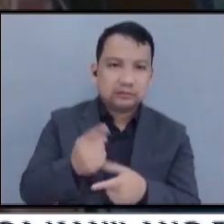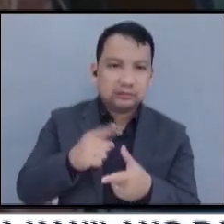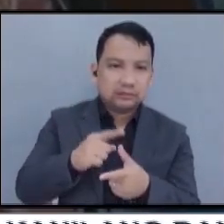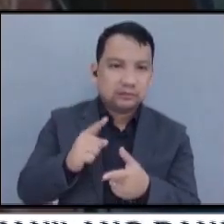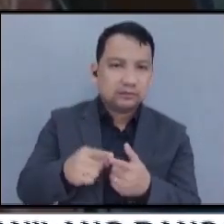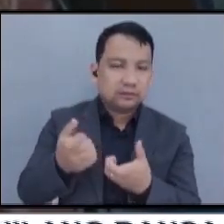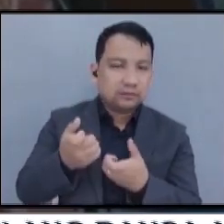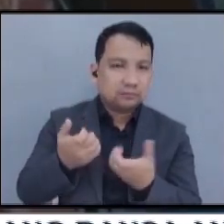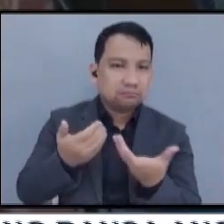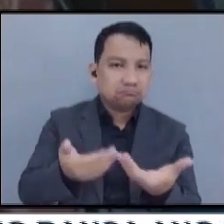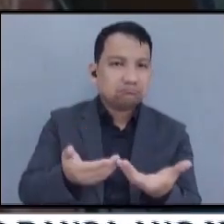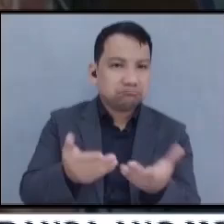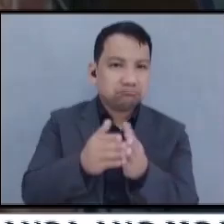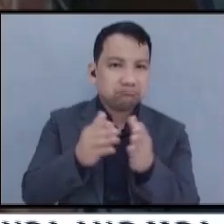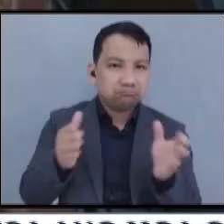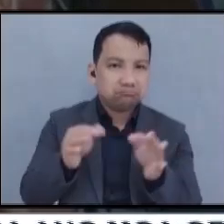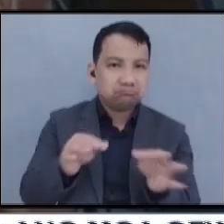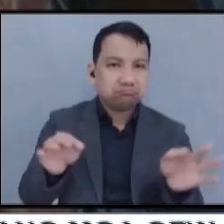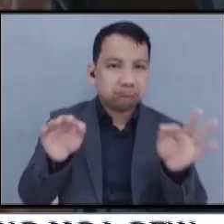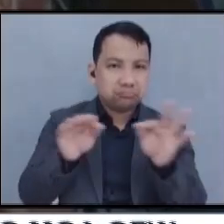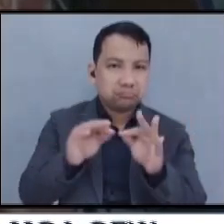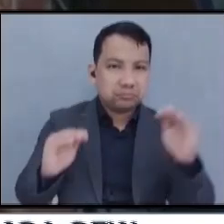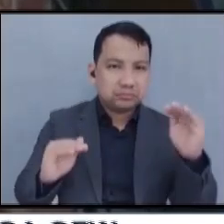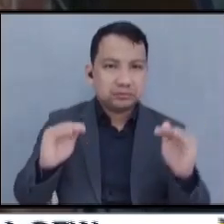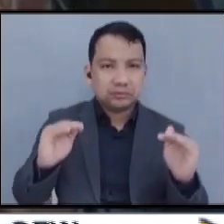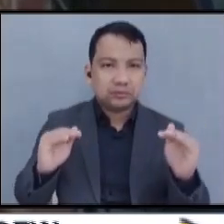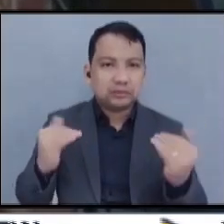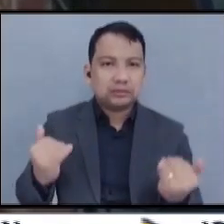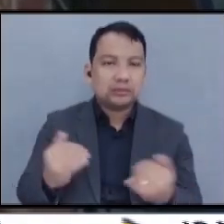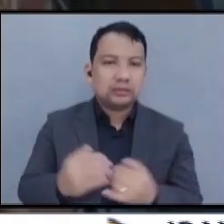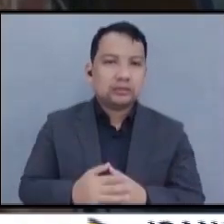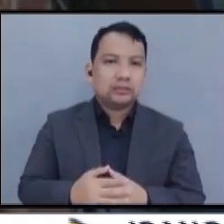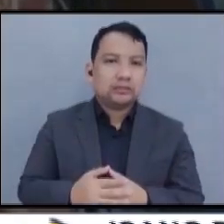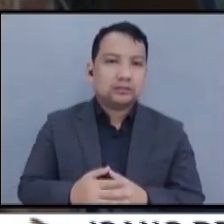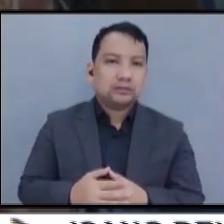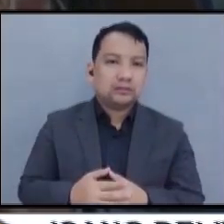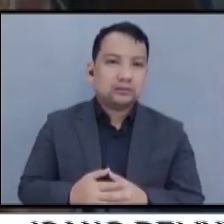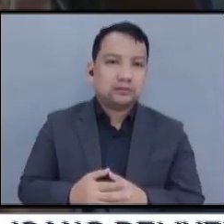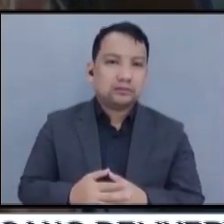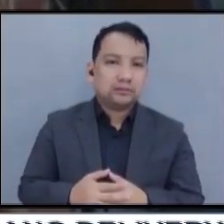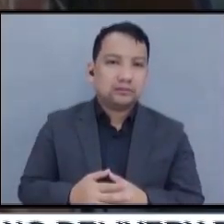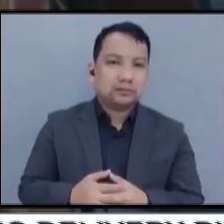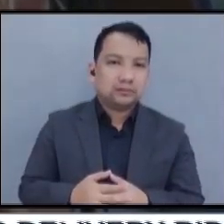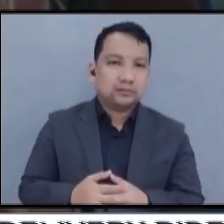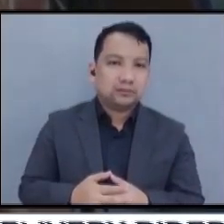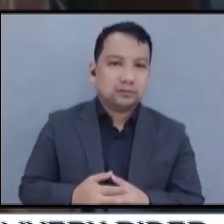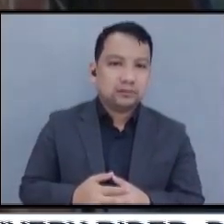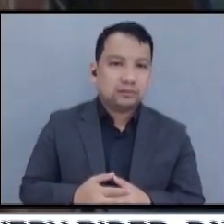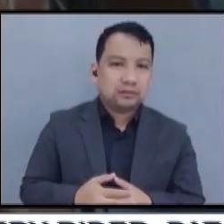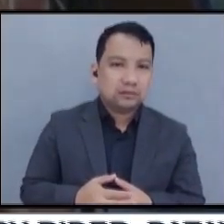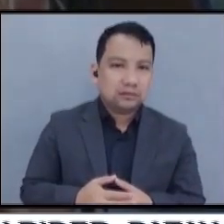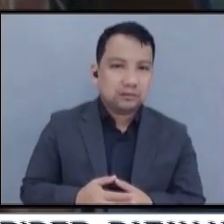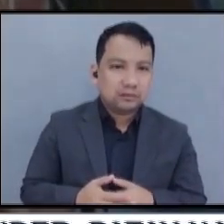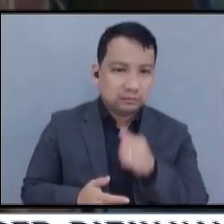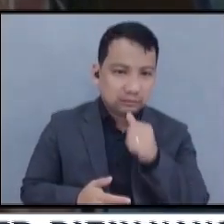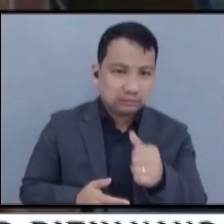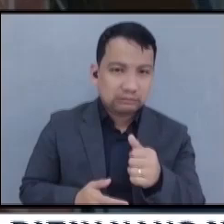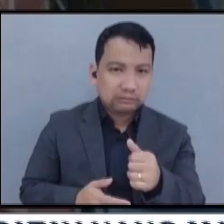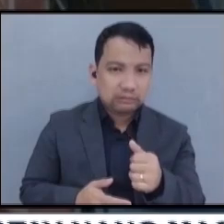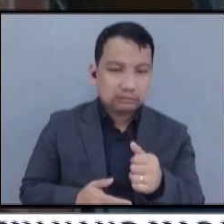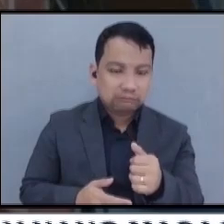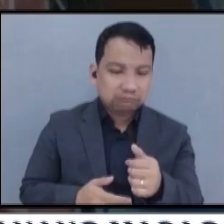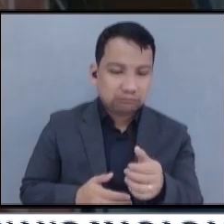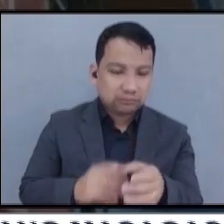a very very delicate balance here Uh between Uh not compromising our